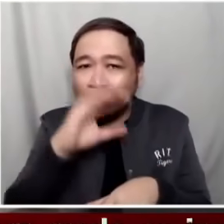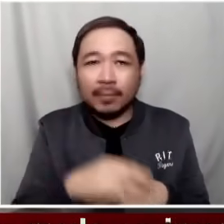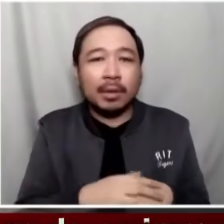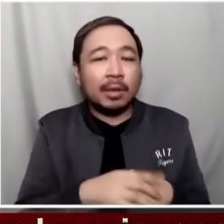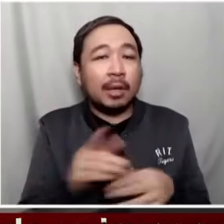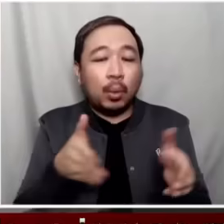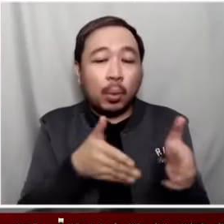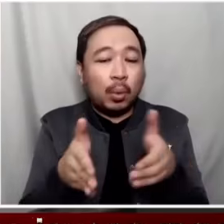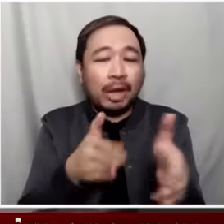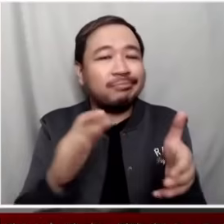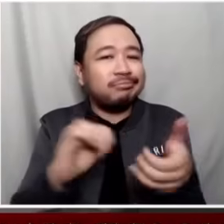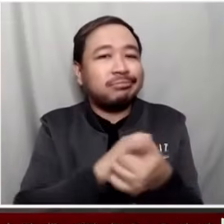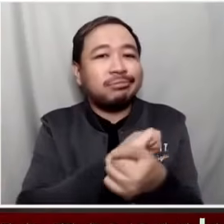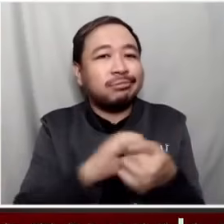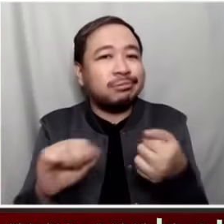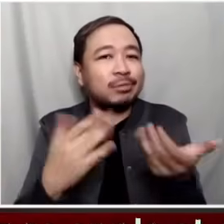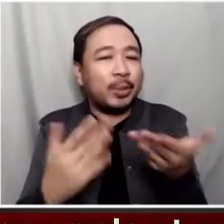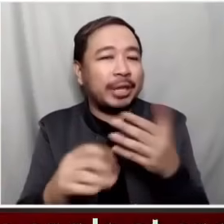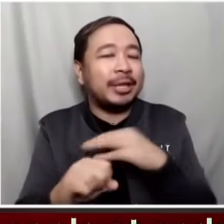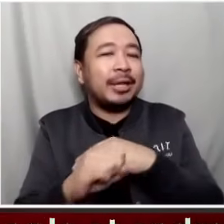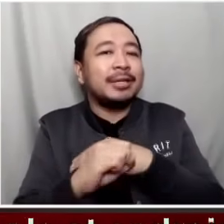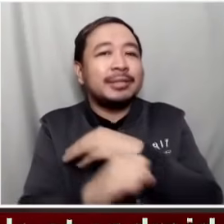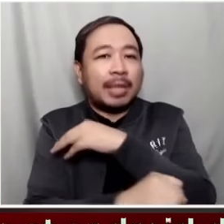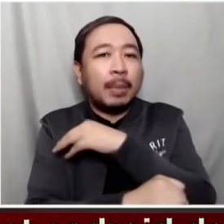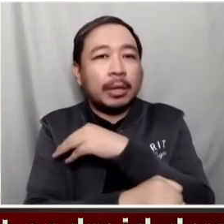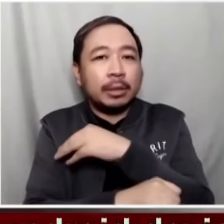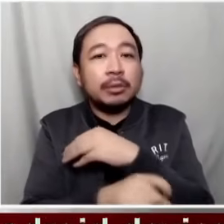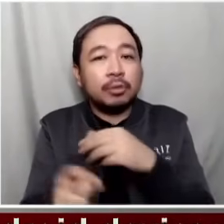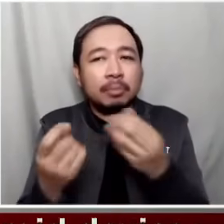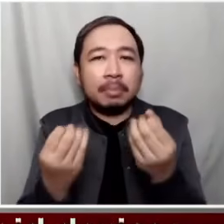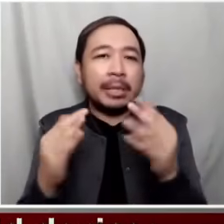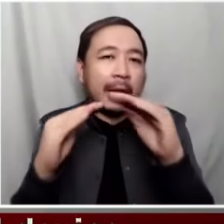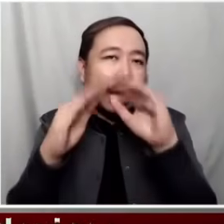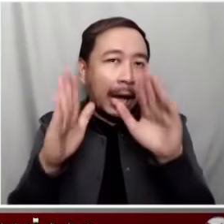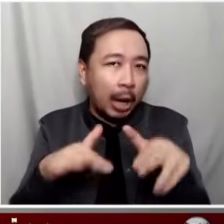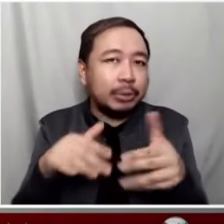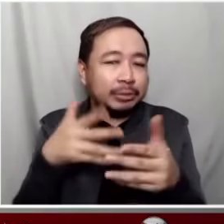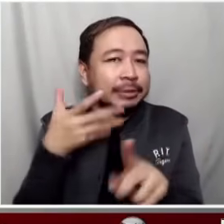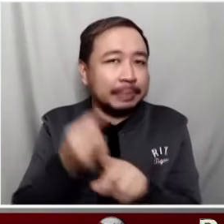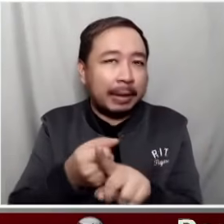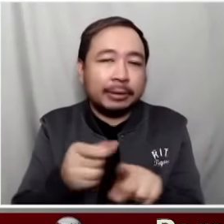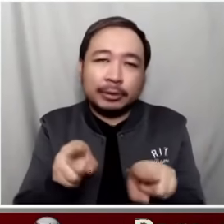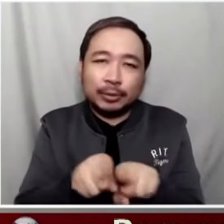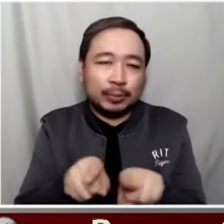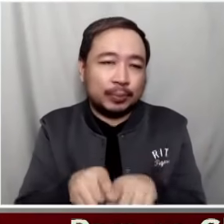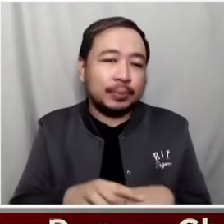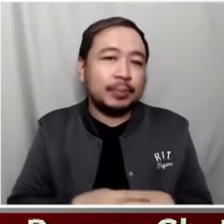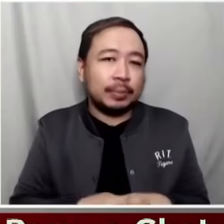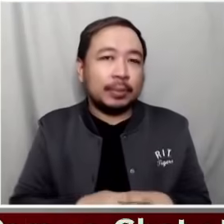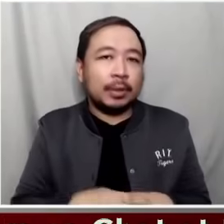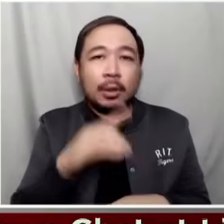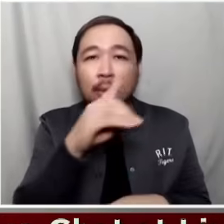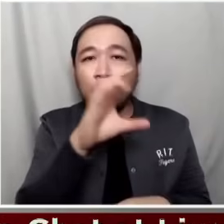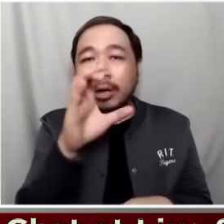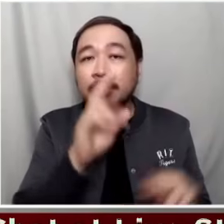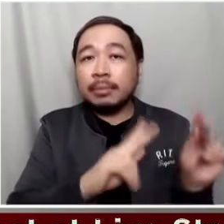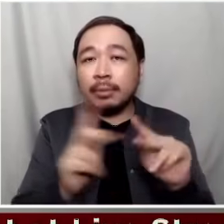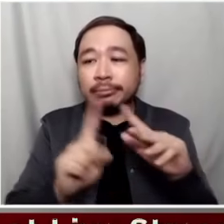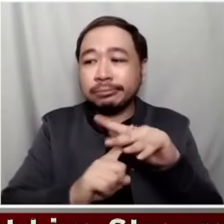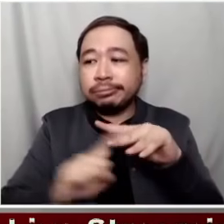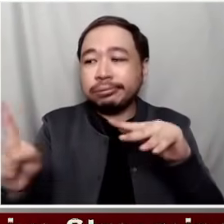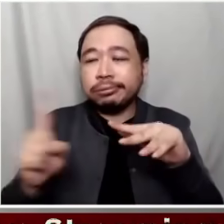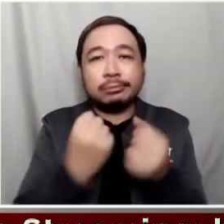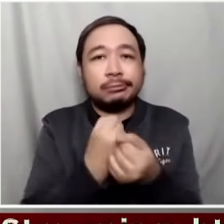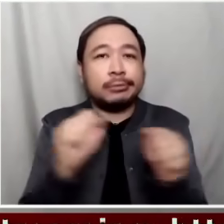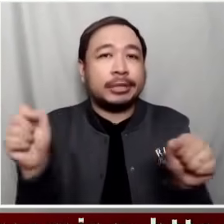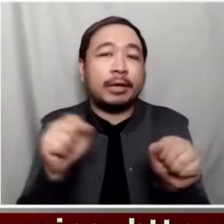Kabilisan sa Daramsamar. Apektado rin ang ilang mga bahay. 100 individual din ang inilika sa iba't ibang barangay sa